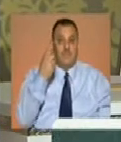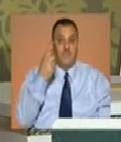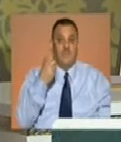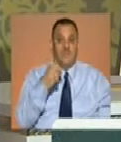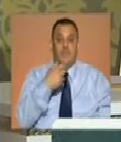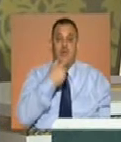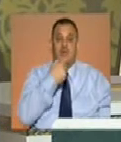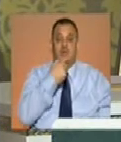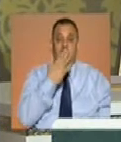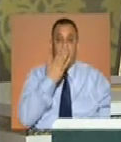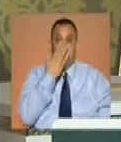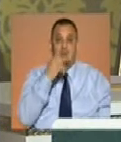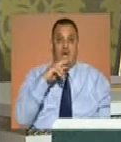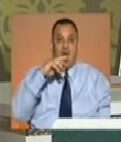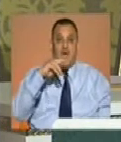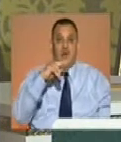على